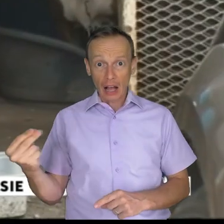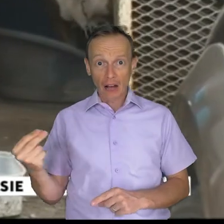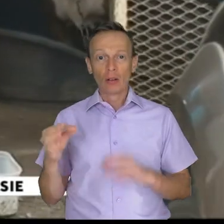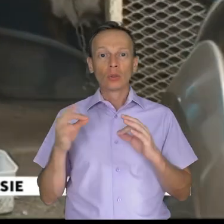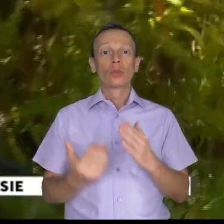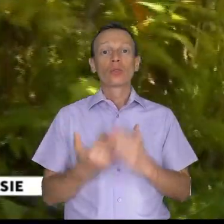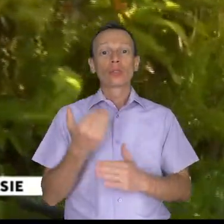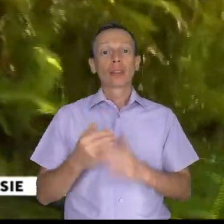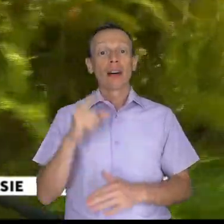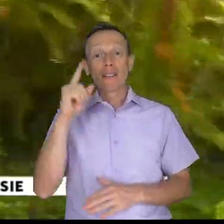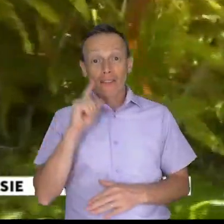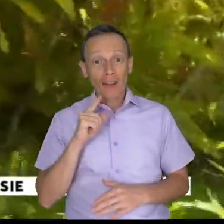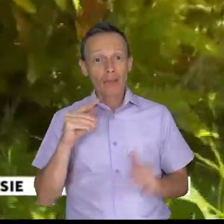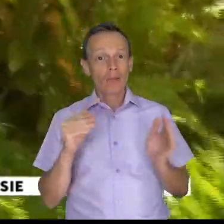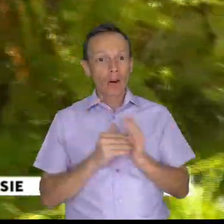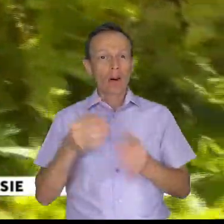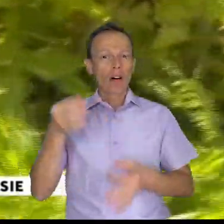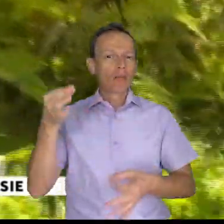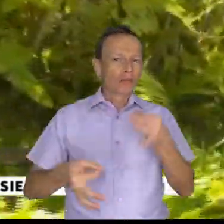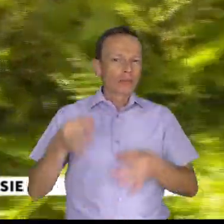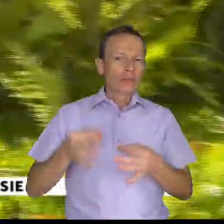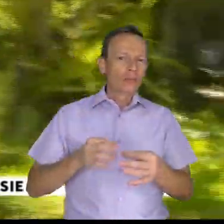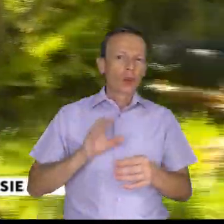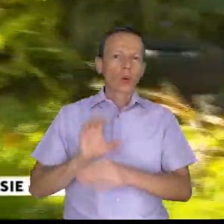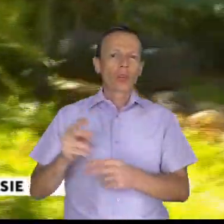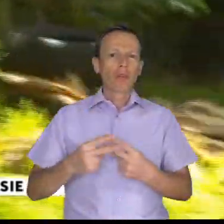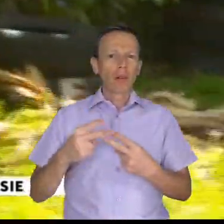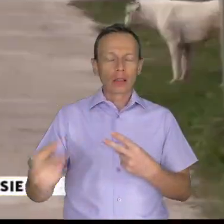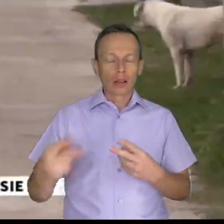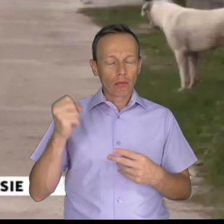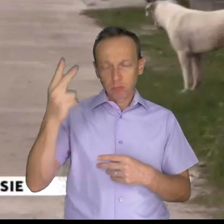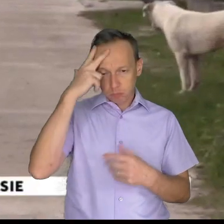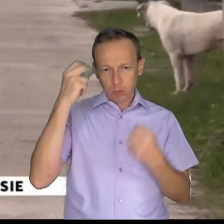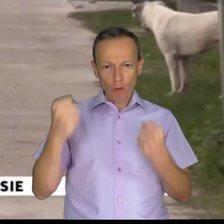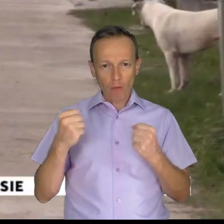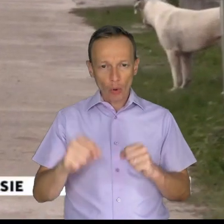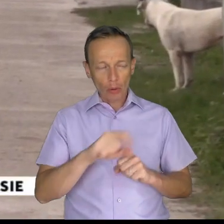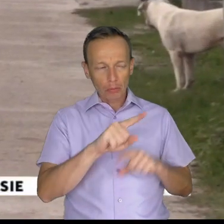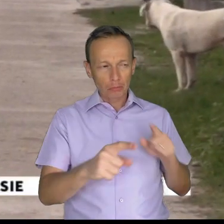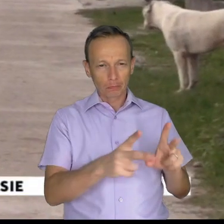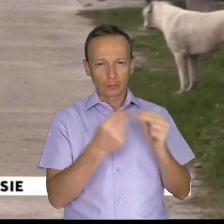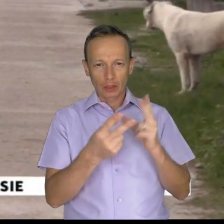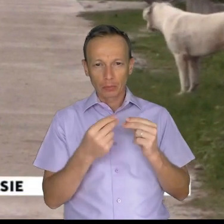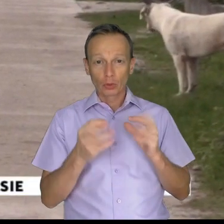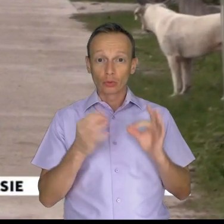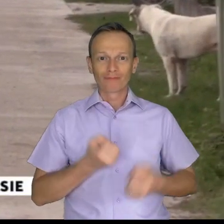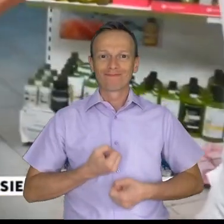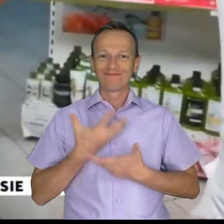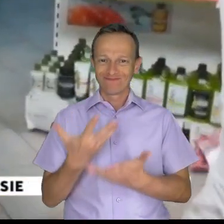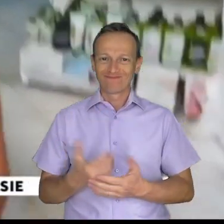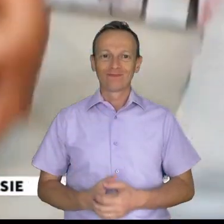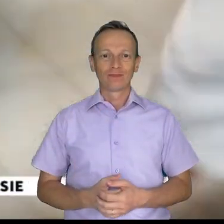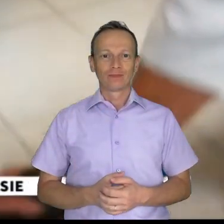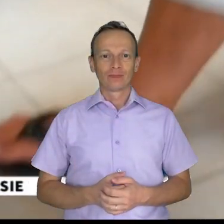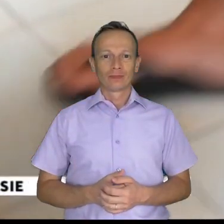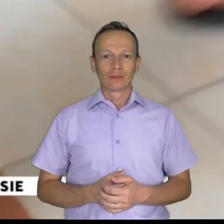Ce matin, nous avons recueilli le témoignage d'une dame, toujours en procès avec ses voisins et qui reste traumatisée par ce qu'elle a vécu. Elle a bien